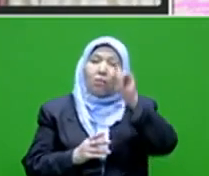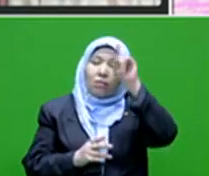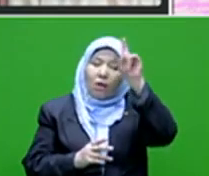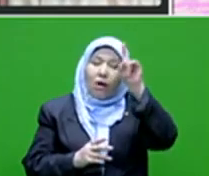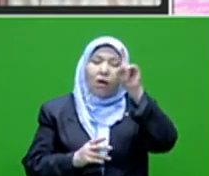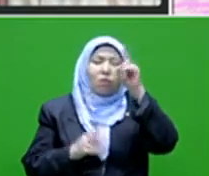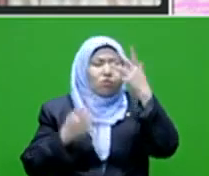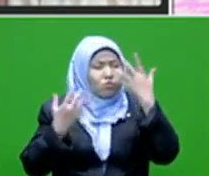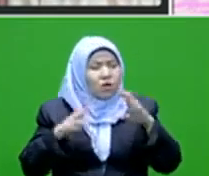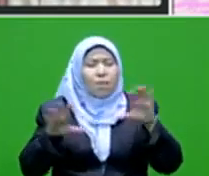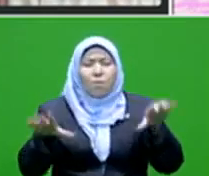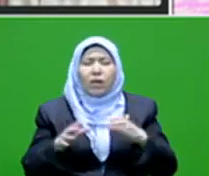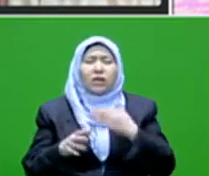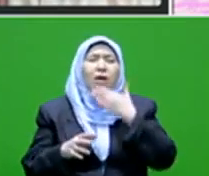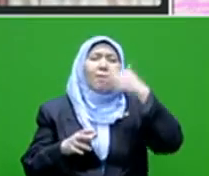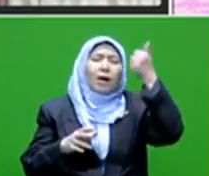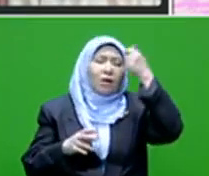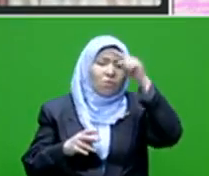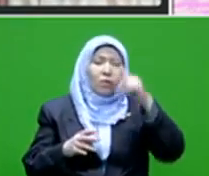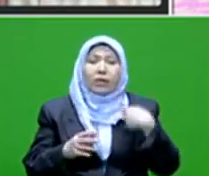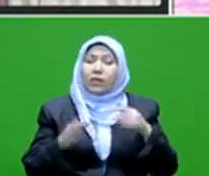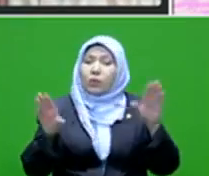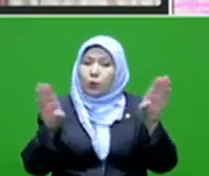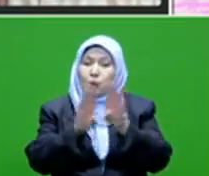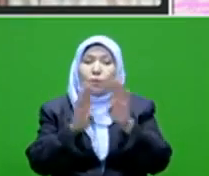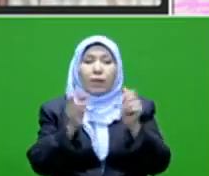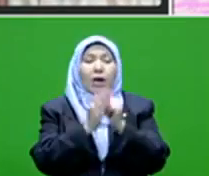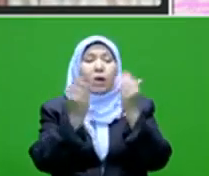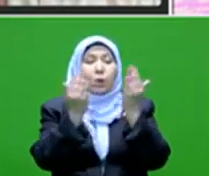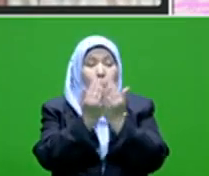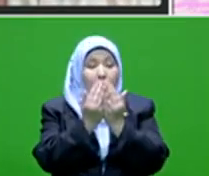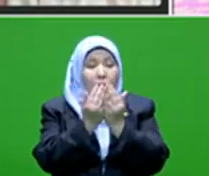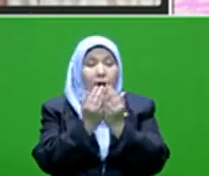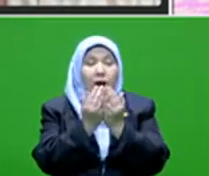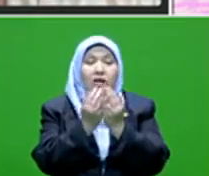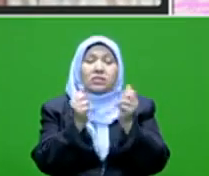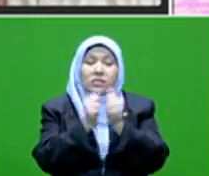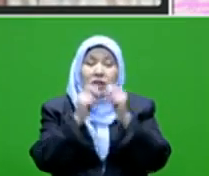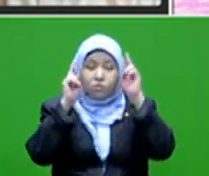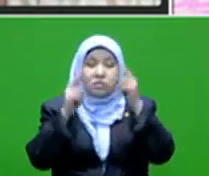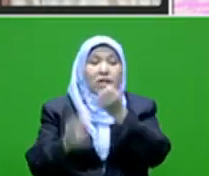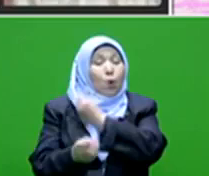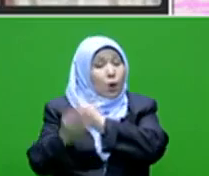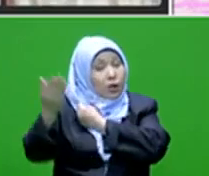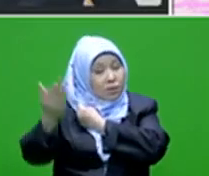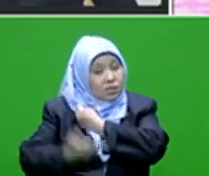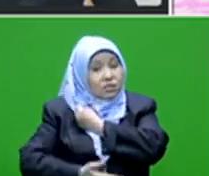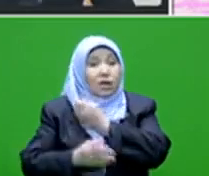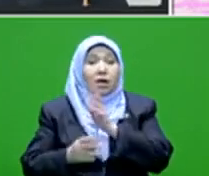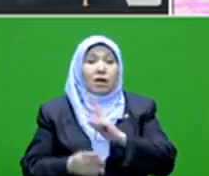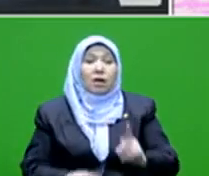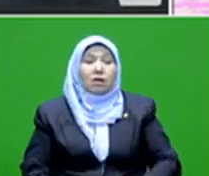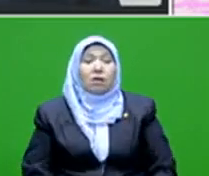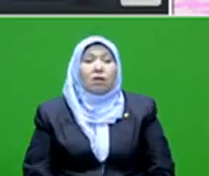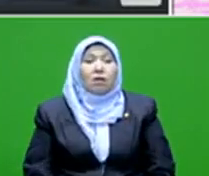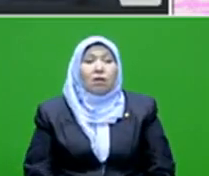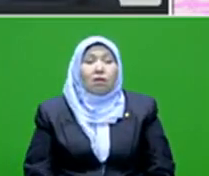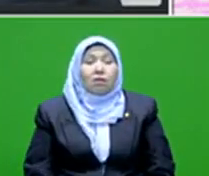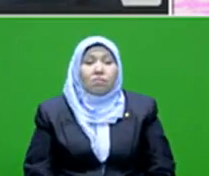kau telah buat yang terbaik, ya Allah. Kita tutup dengan doa dengan Ustaz Don, dipersilakan. Ya Allah, maklum saya